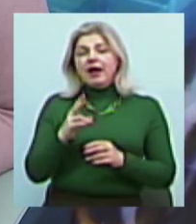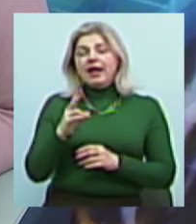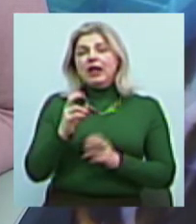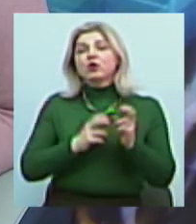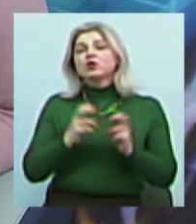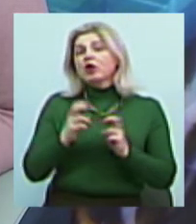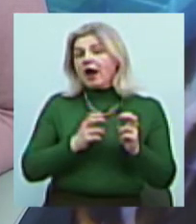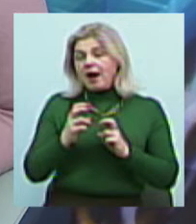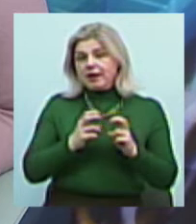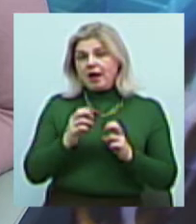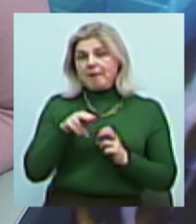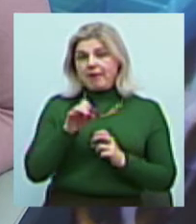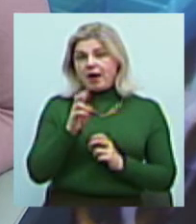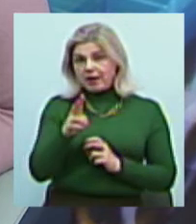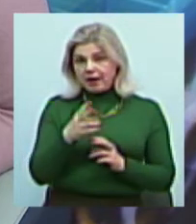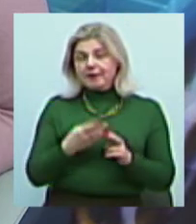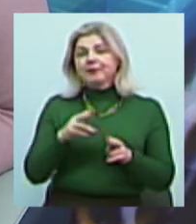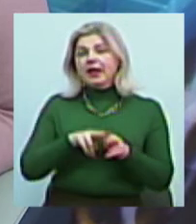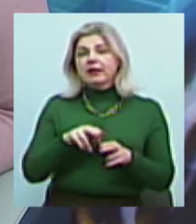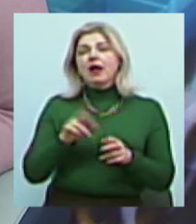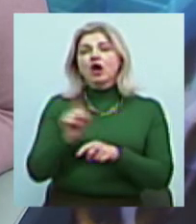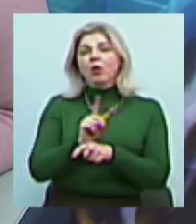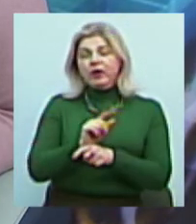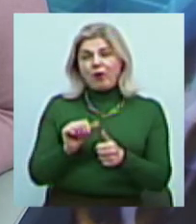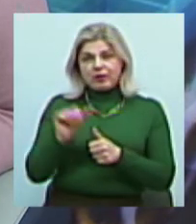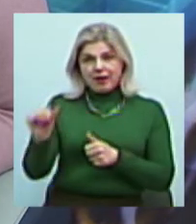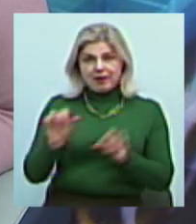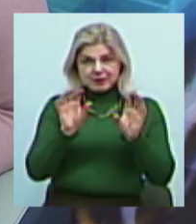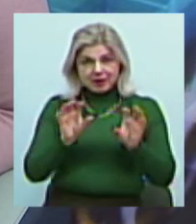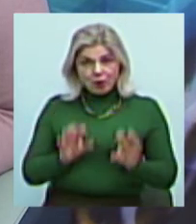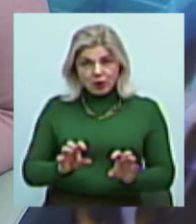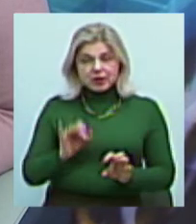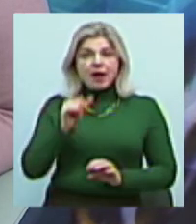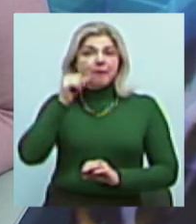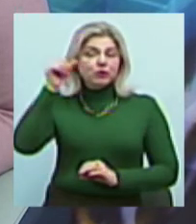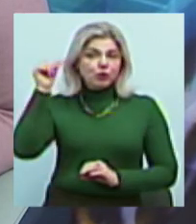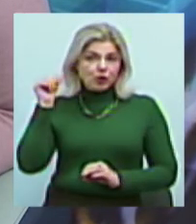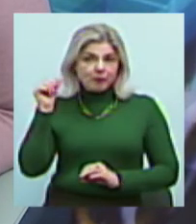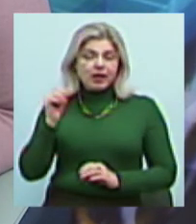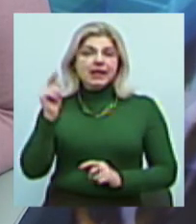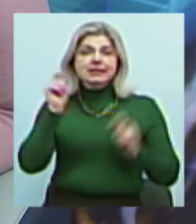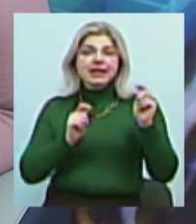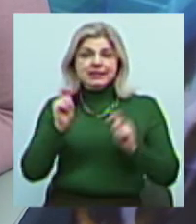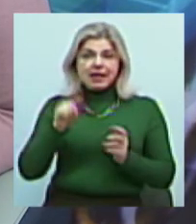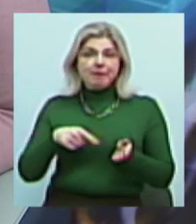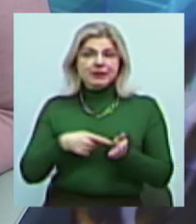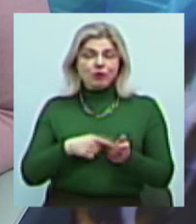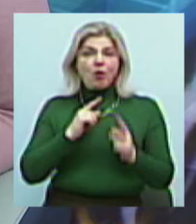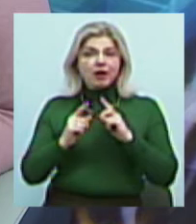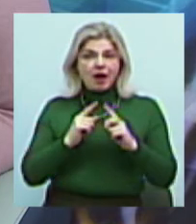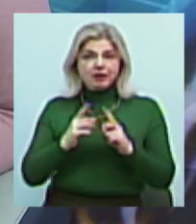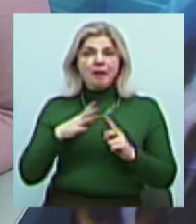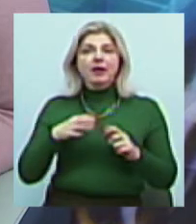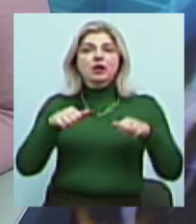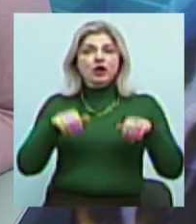є, регулюється окремим законом. І в минулому році сесією міської ради було